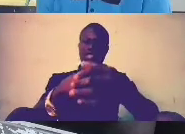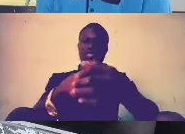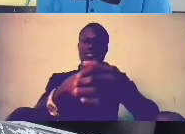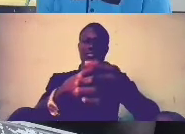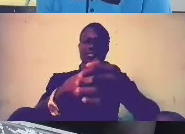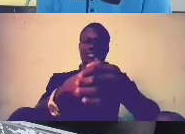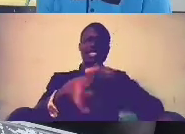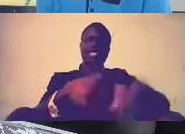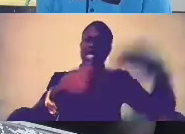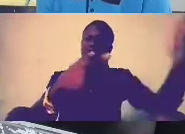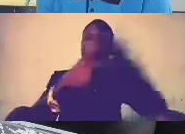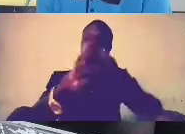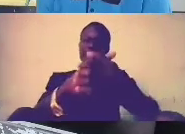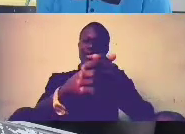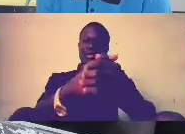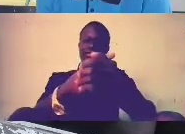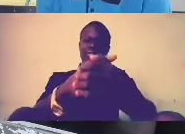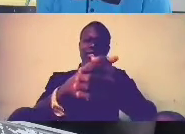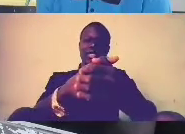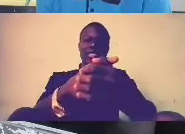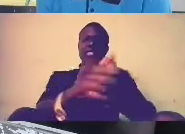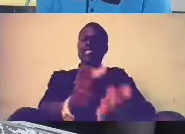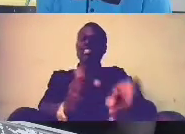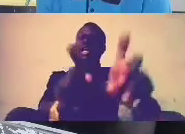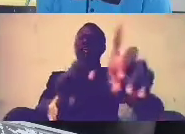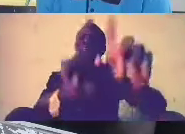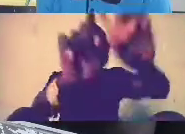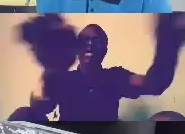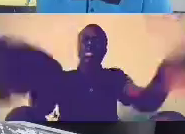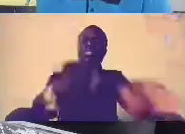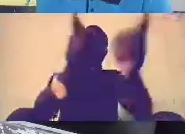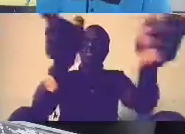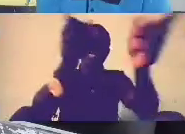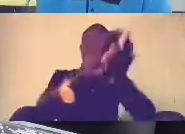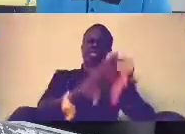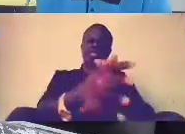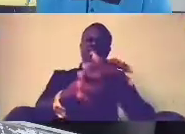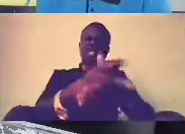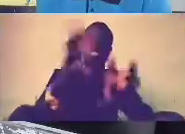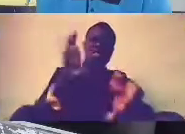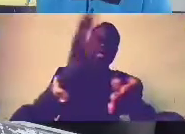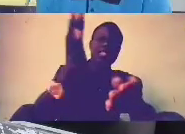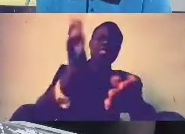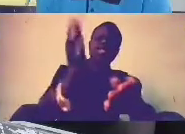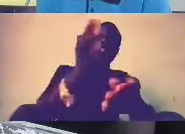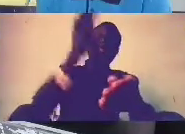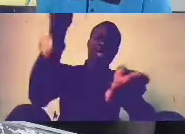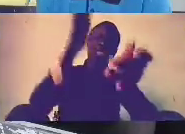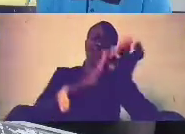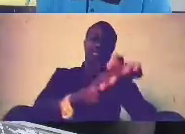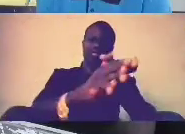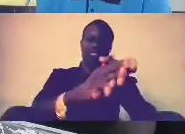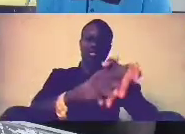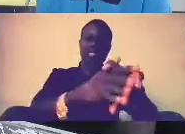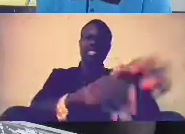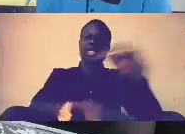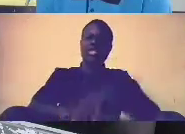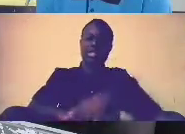de stratégie, sans de manière, sans ta manière de voir, sans ta manière de